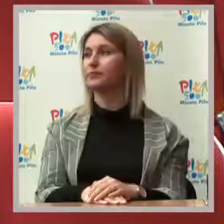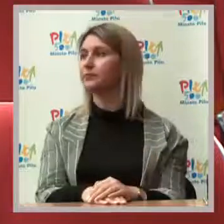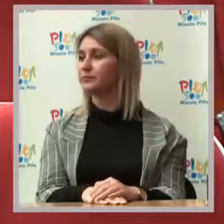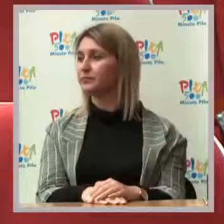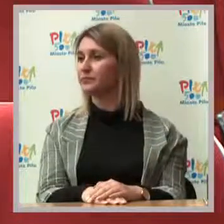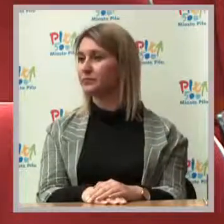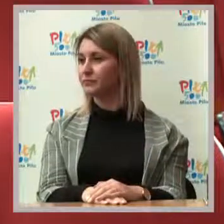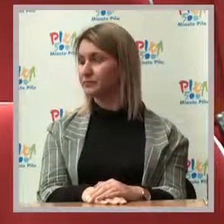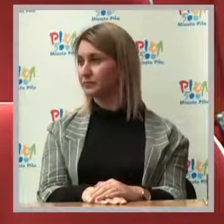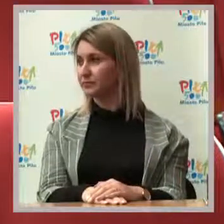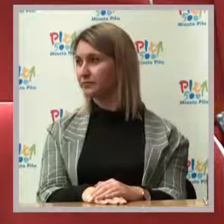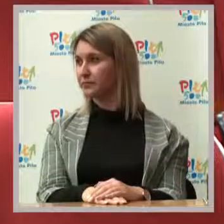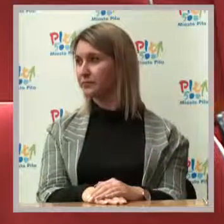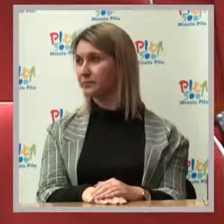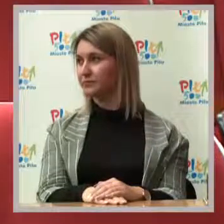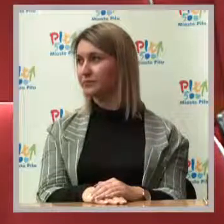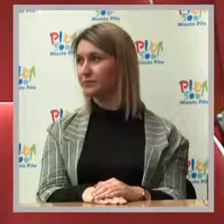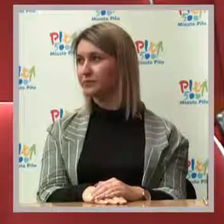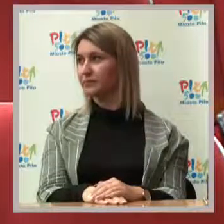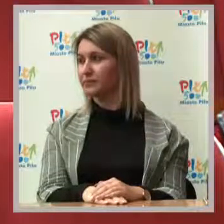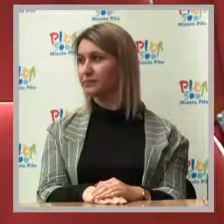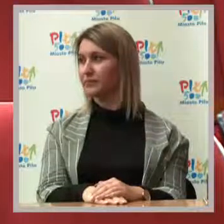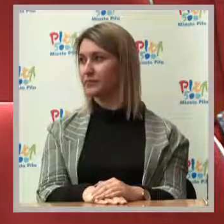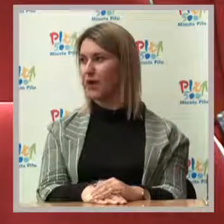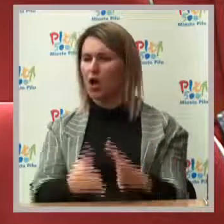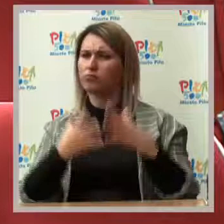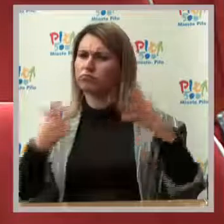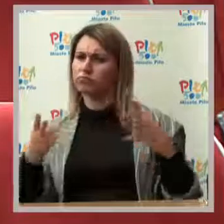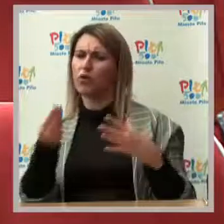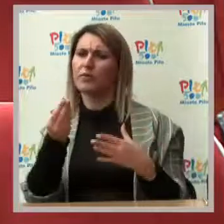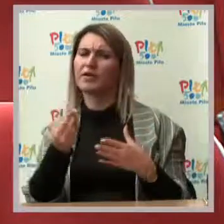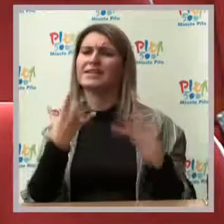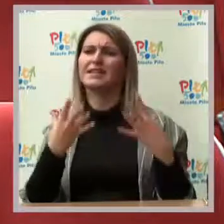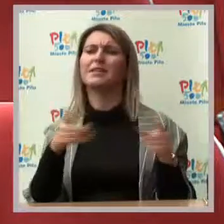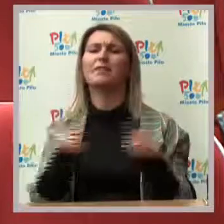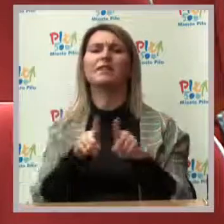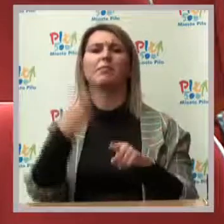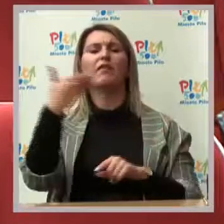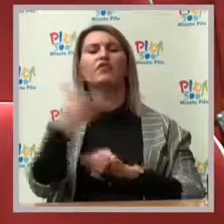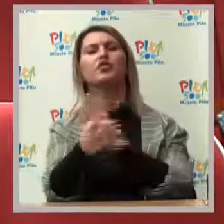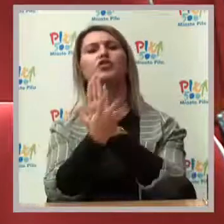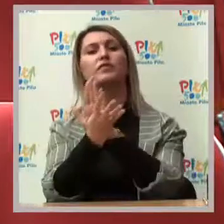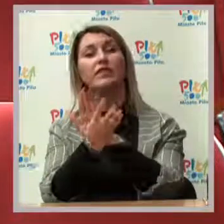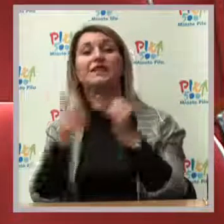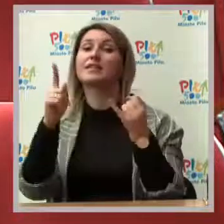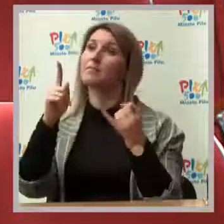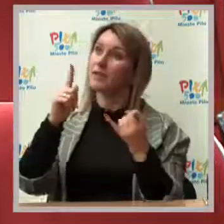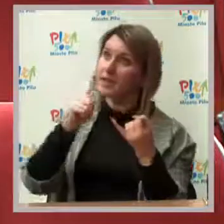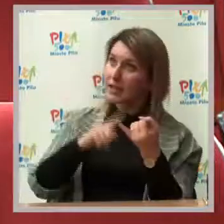budżetów pozyskujemy. Duże pieniądze planujemy również do pozyskania w roku 2019 i w roku